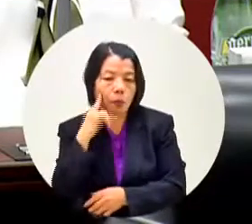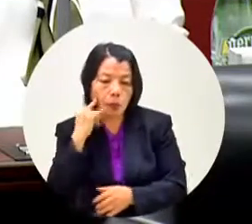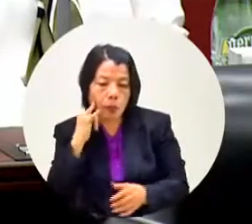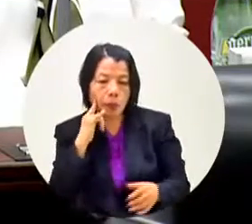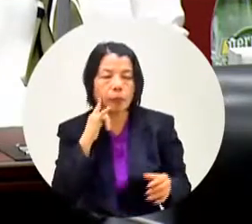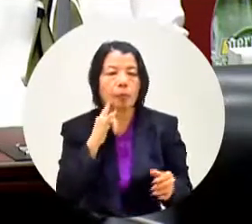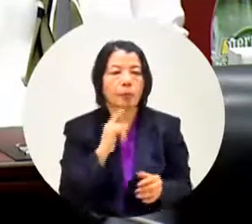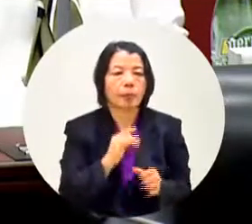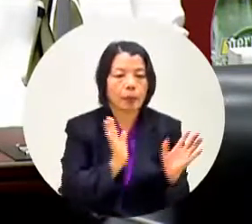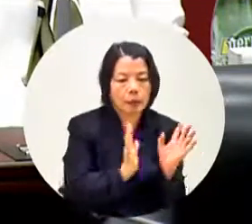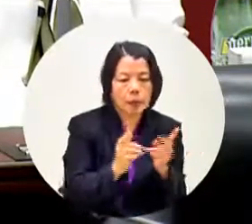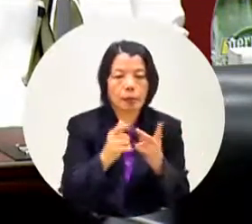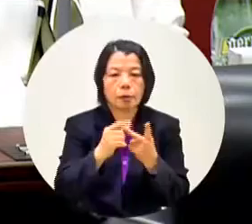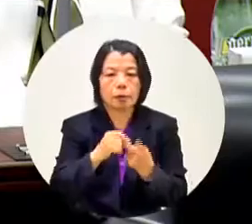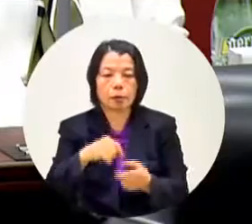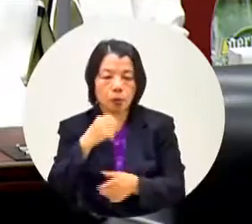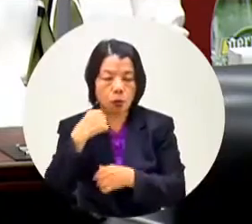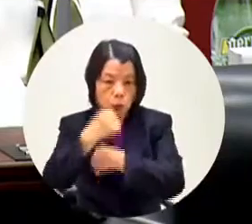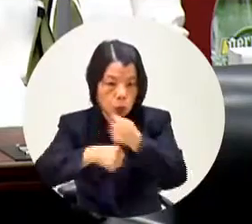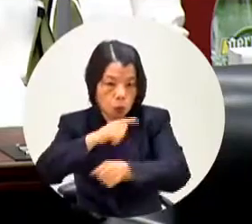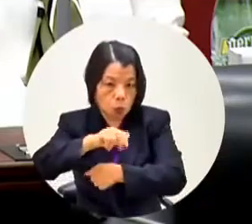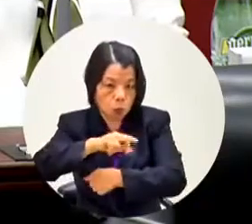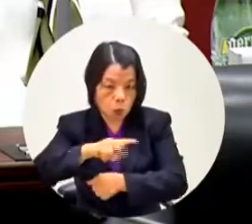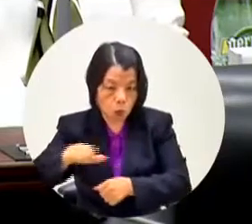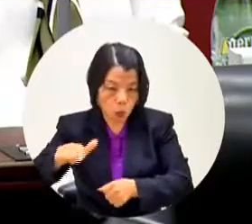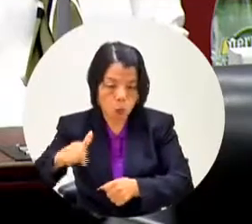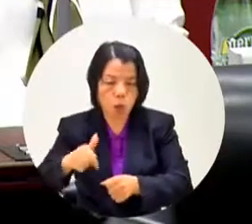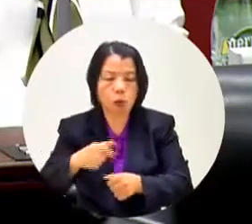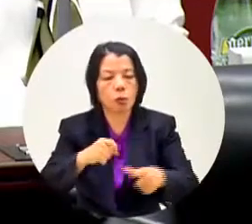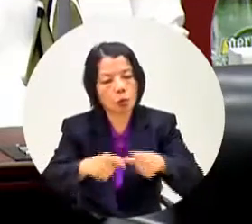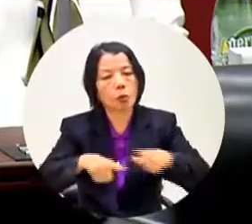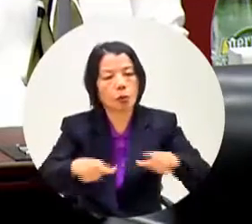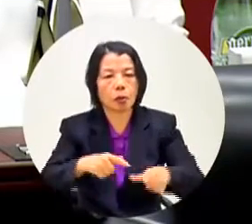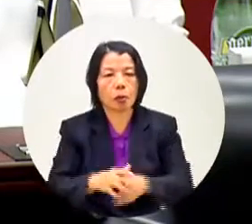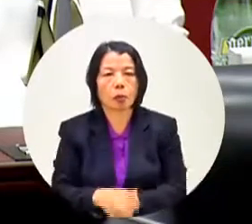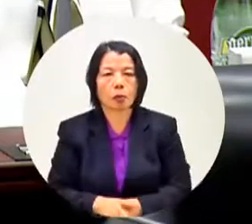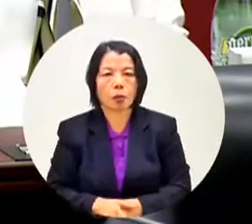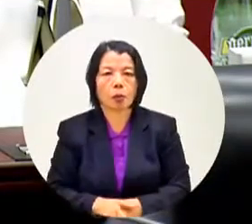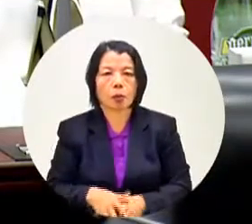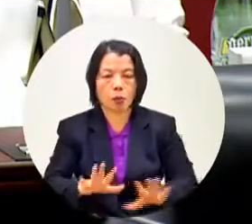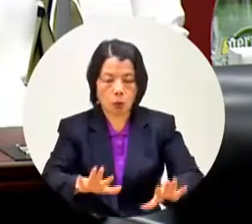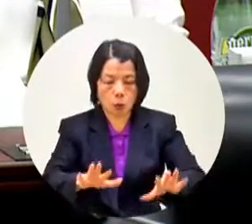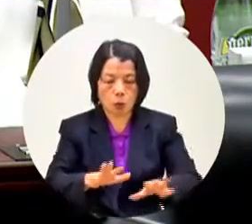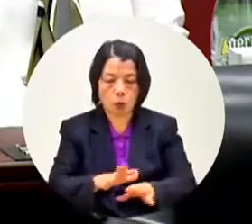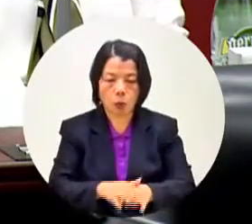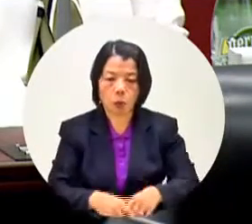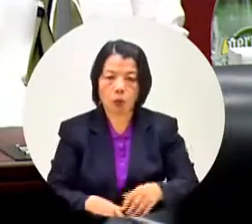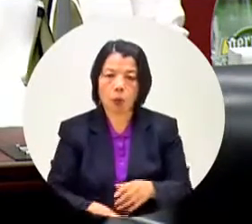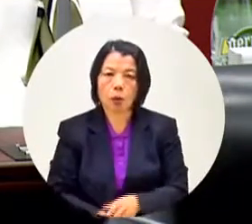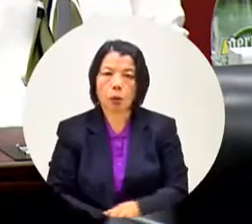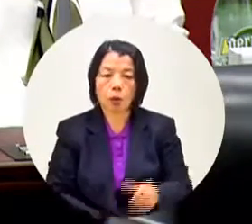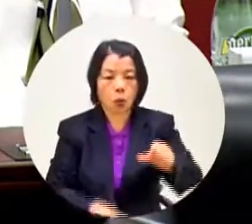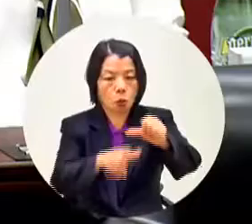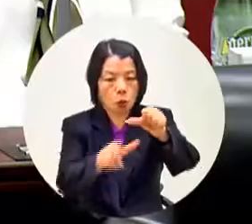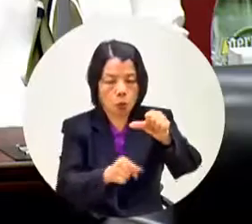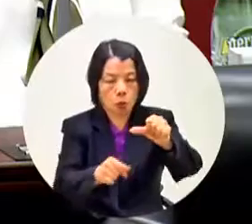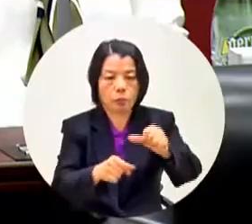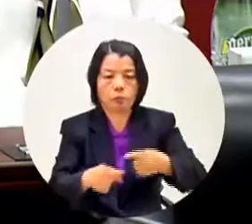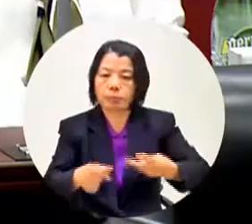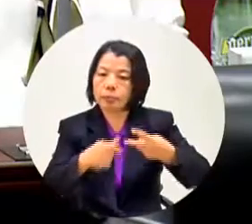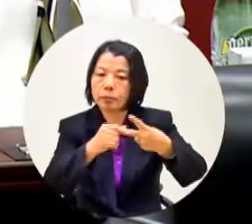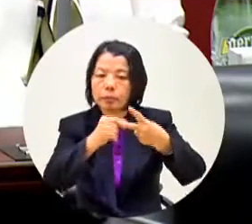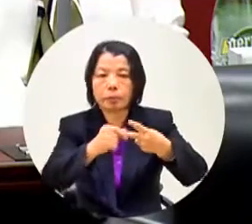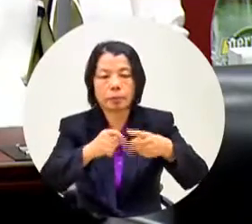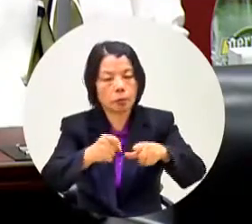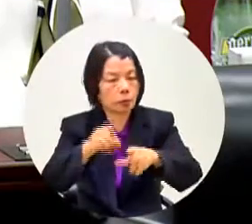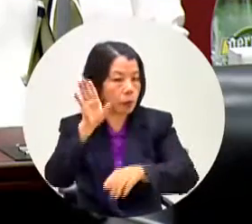四地从化区内。好，那这个是本席在有一次为了会刊退缩一个道路，好，退缩